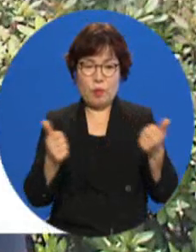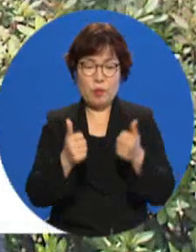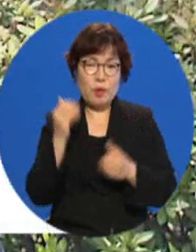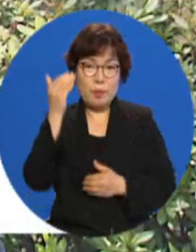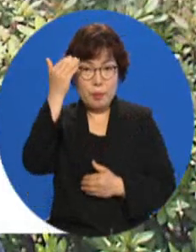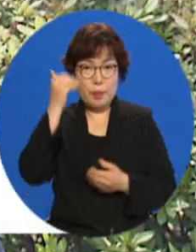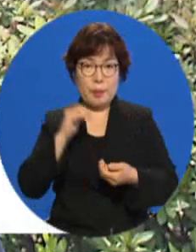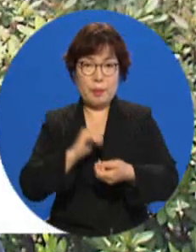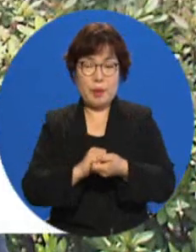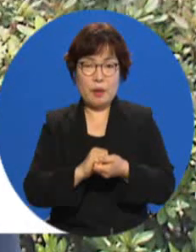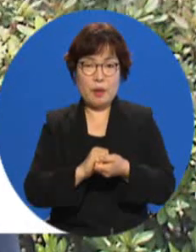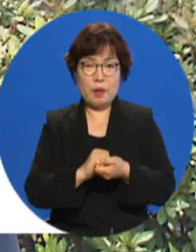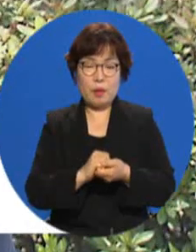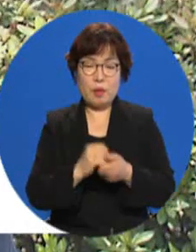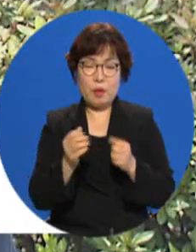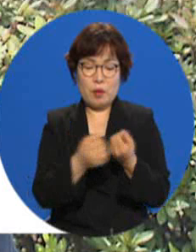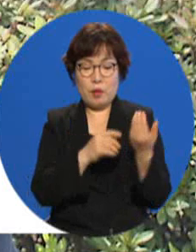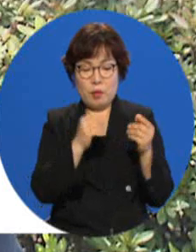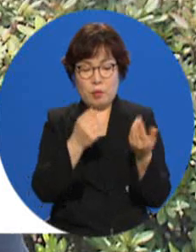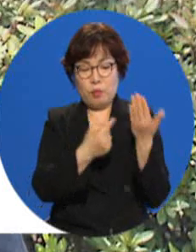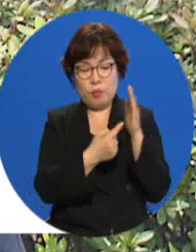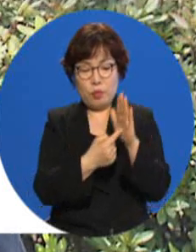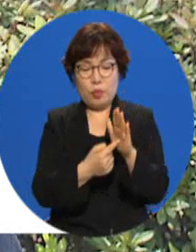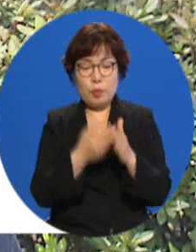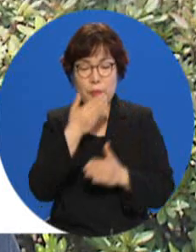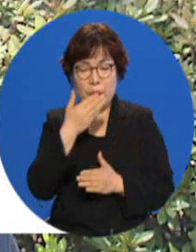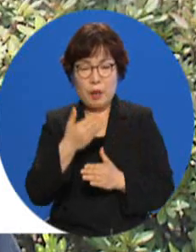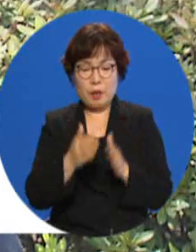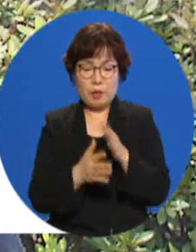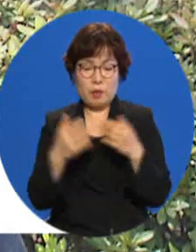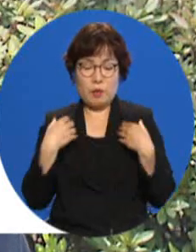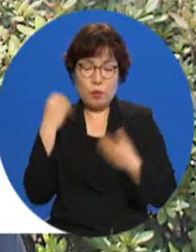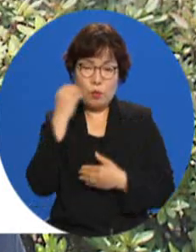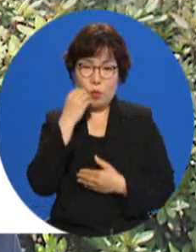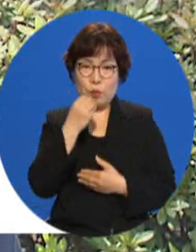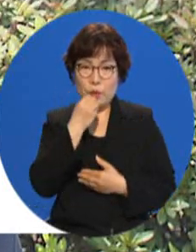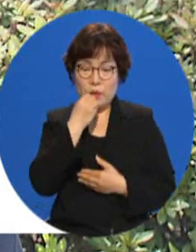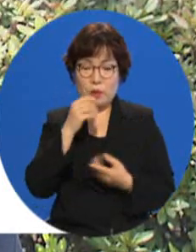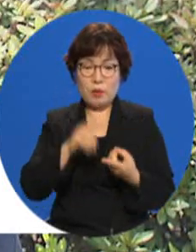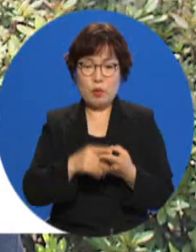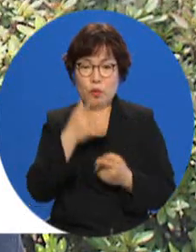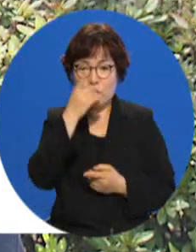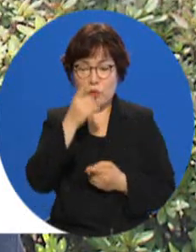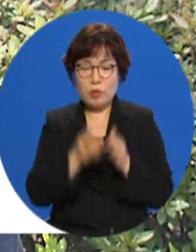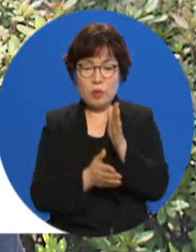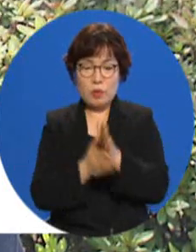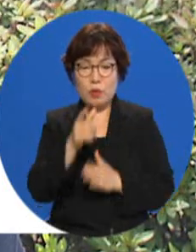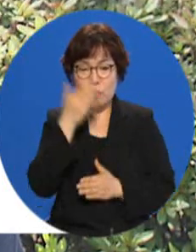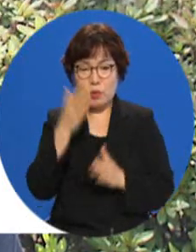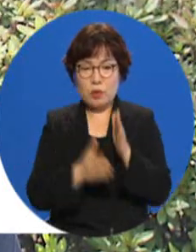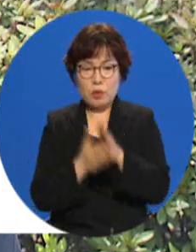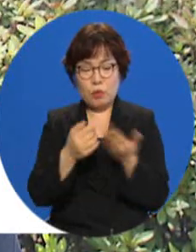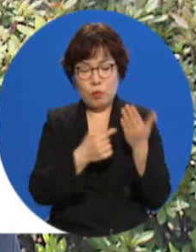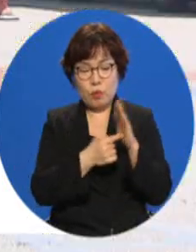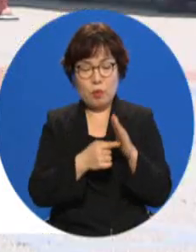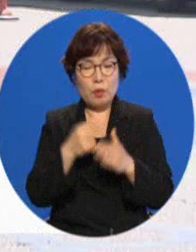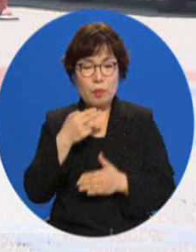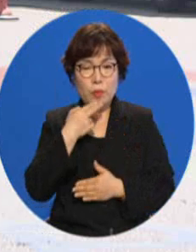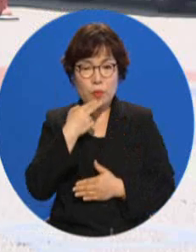각종 중앙부처에서는 다 이미 공개하고 있는 사안을 왜 지방자치단체인 여수시와 순천시는 공개를 하지 않는 것인지 의문스러운